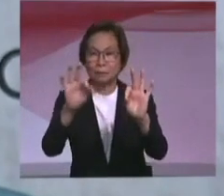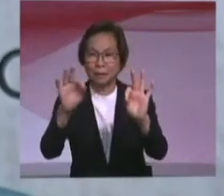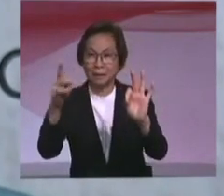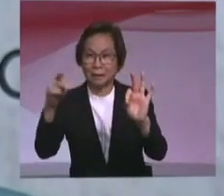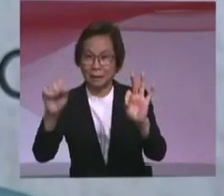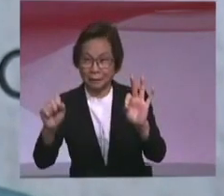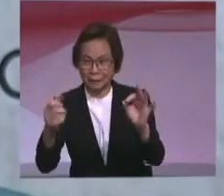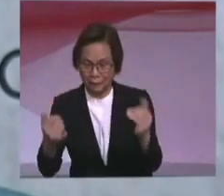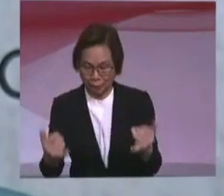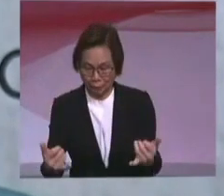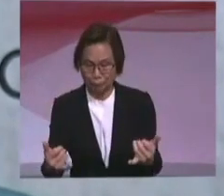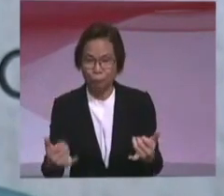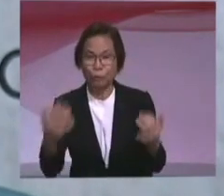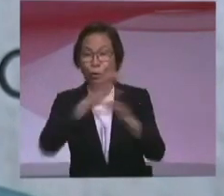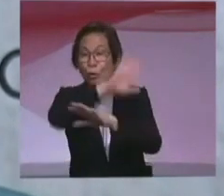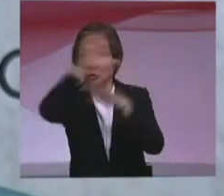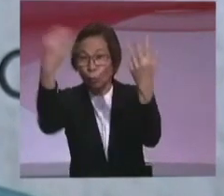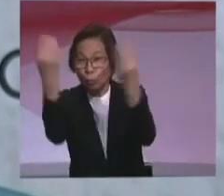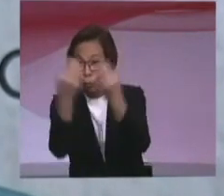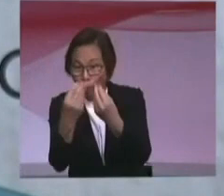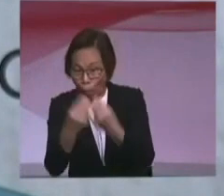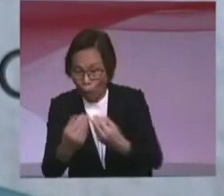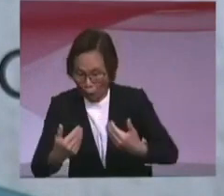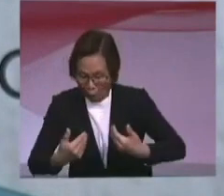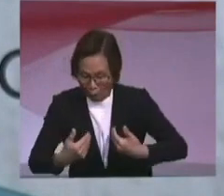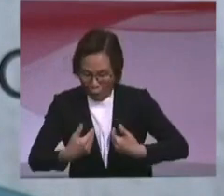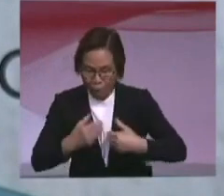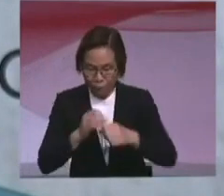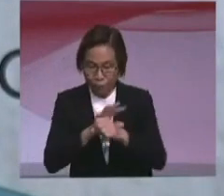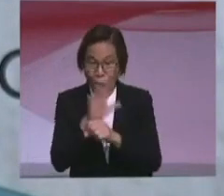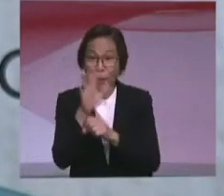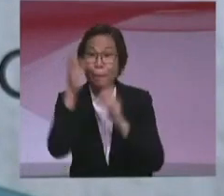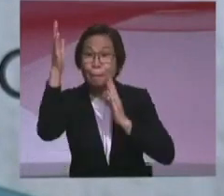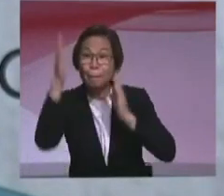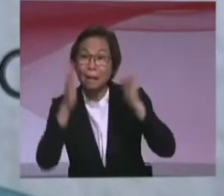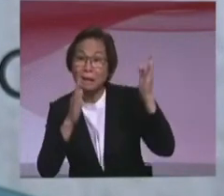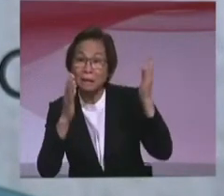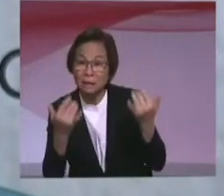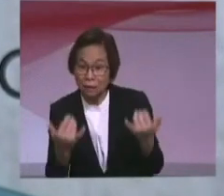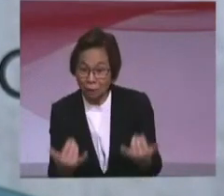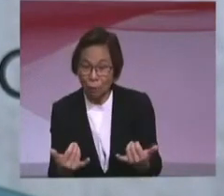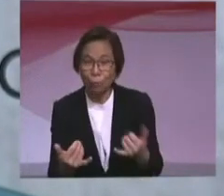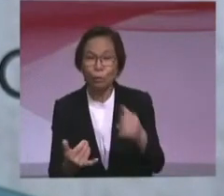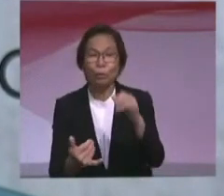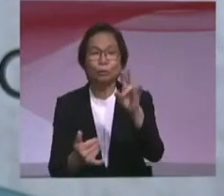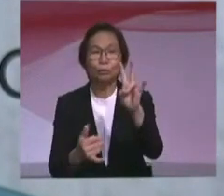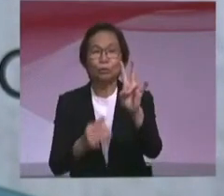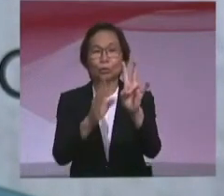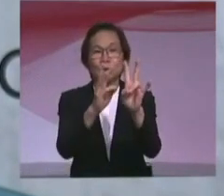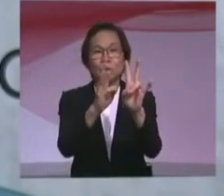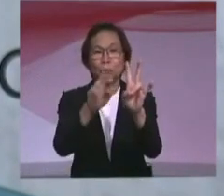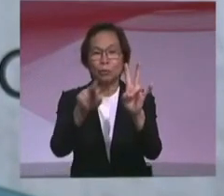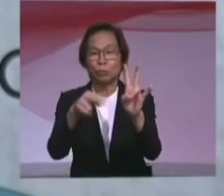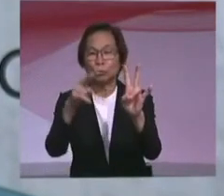kes. Ini menjadikan jumlah kes positif COVID-19 di Malaysia adalah sebanyak